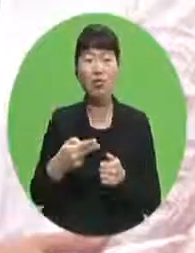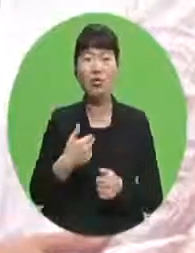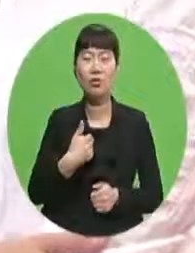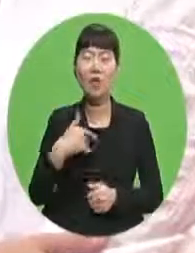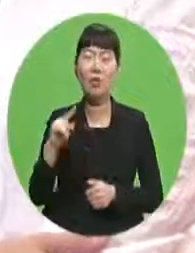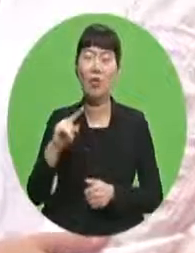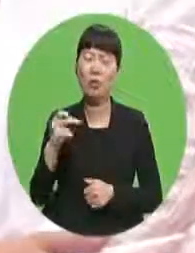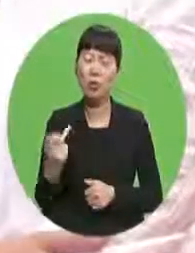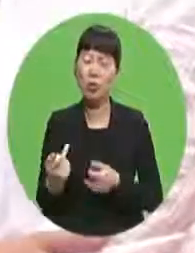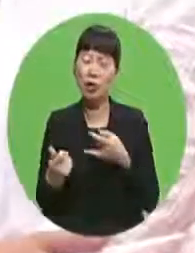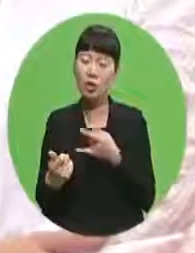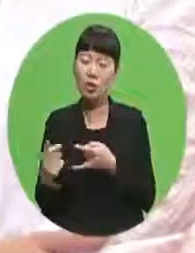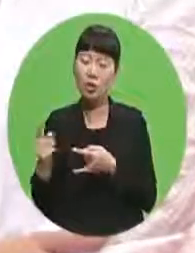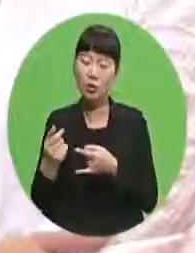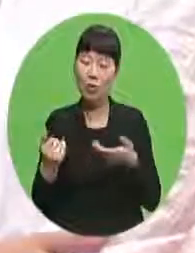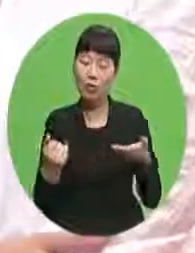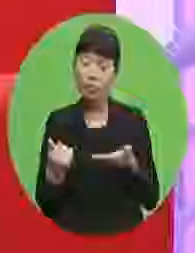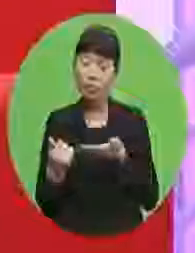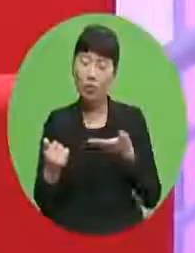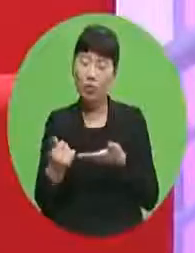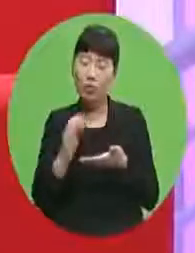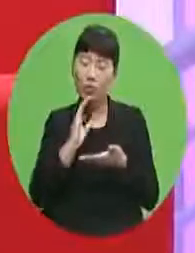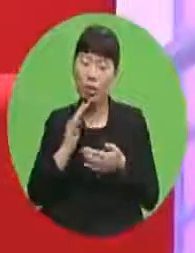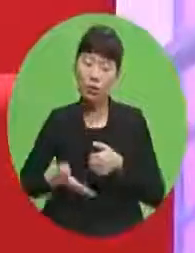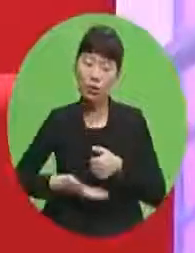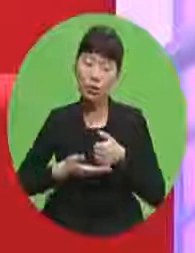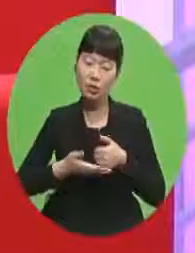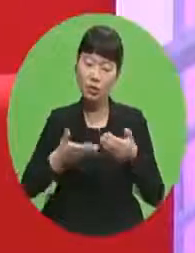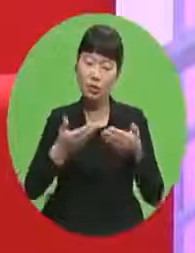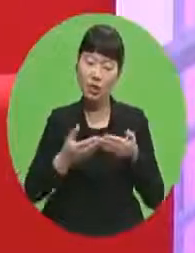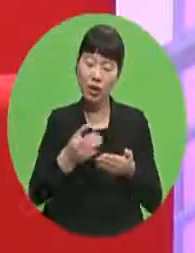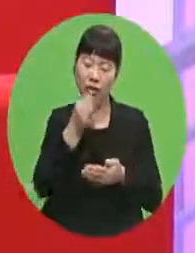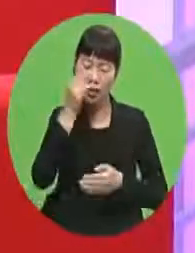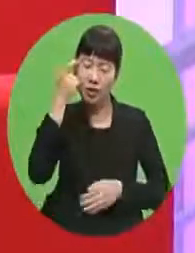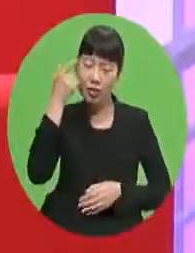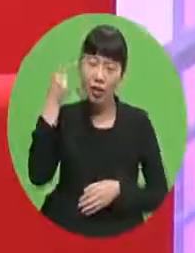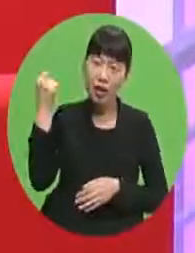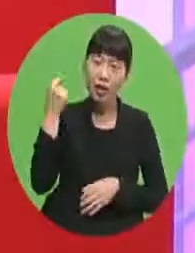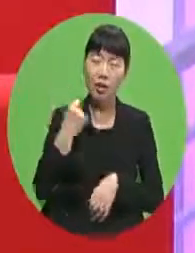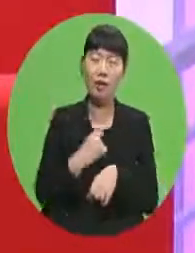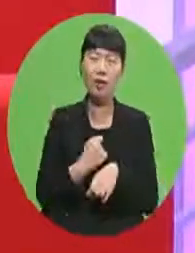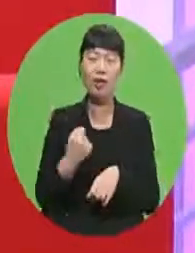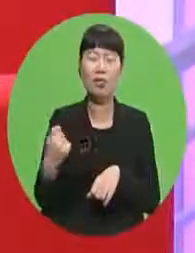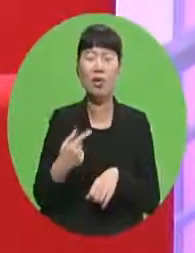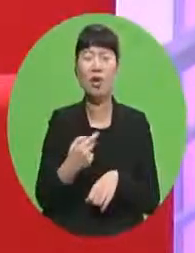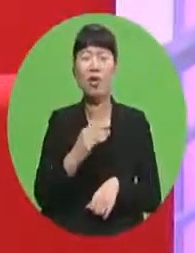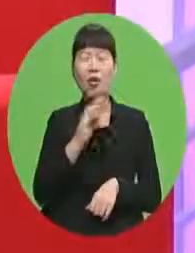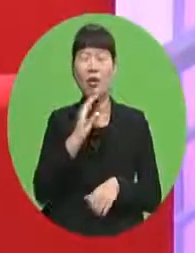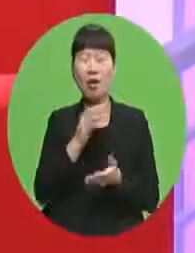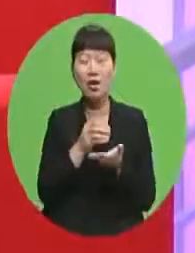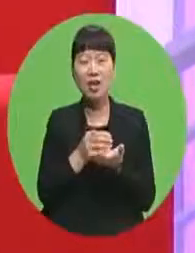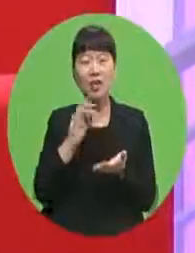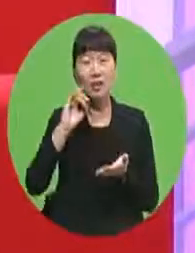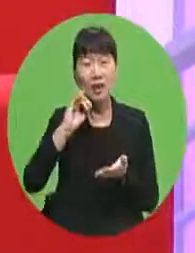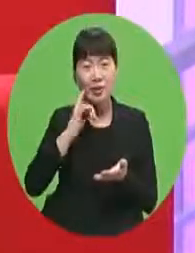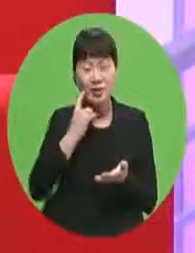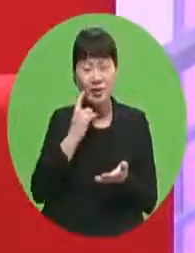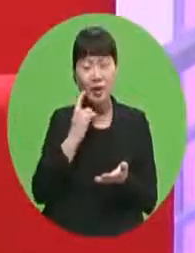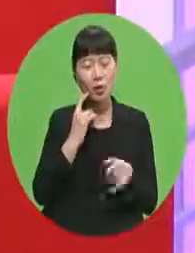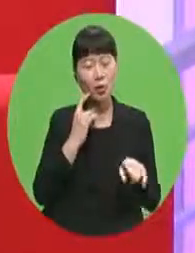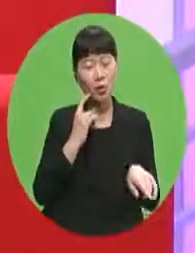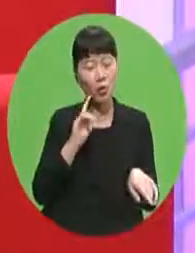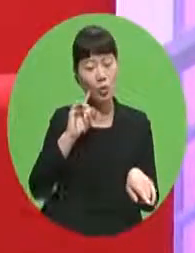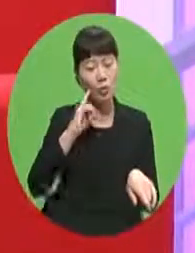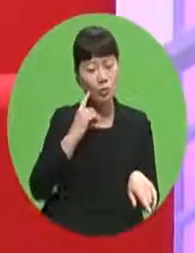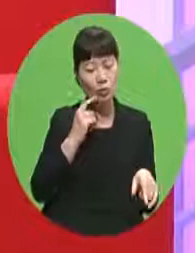뭔가 동생한테 늘 뭐 이렇게 갖다 줘야지 칭찬을 받나? 뭐 이런 생각을 하는 거죠. 네네. 그리고, 아우, 컵이 예쁘다. 그러면 예쁜